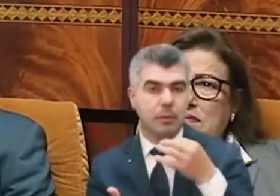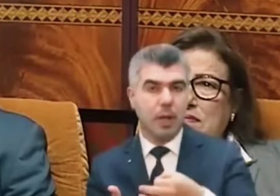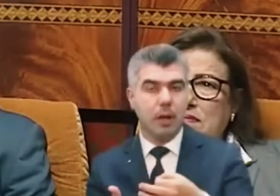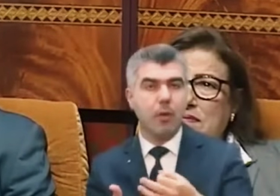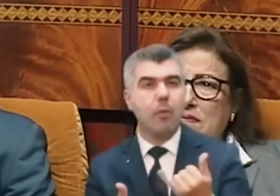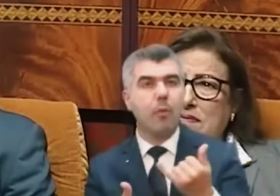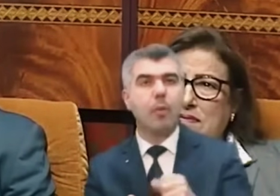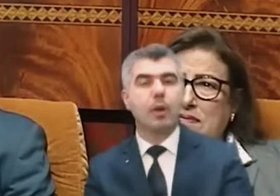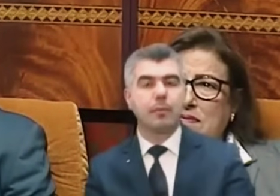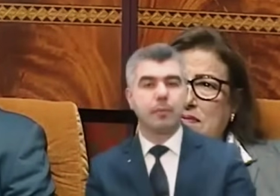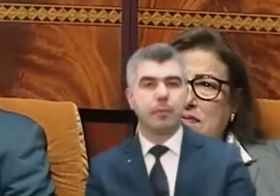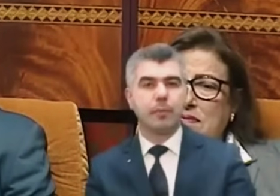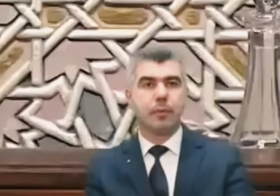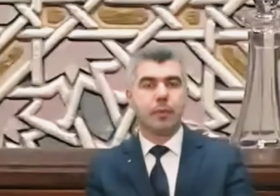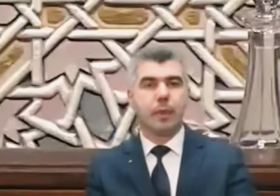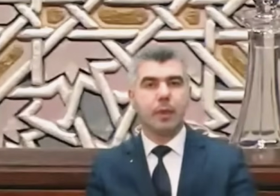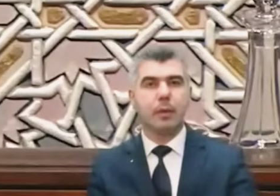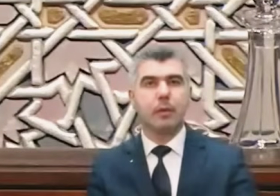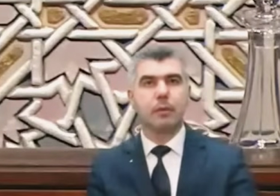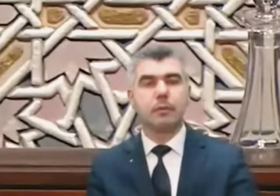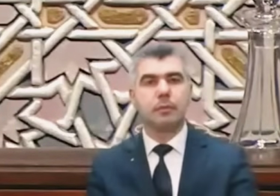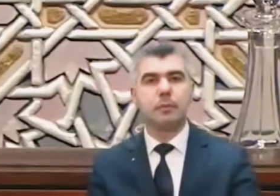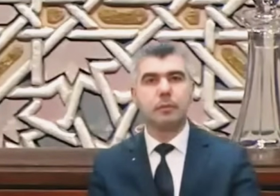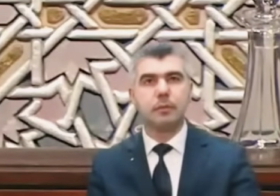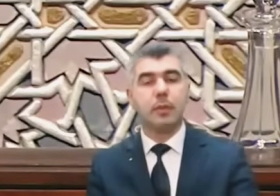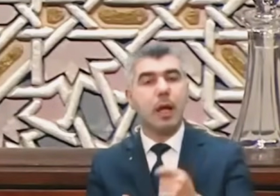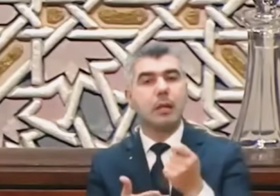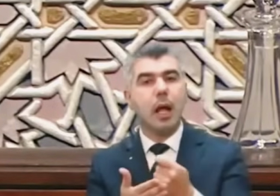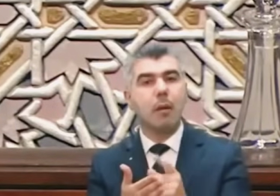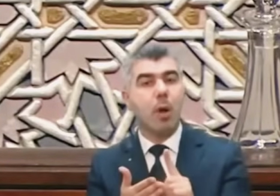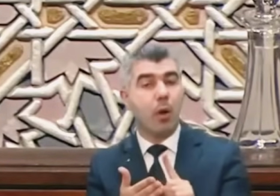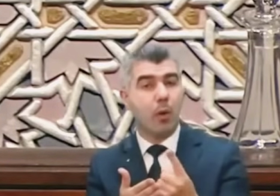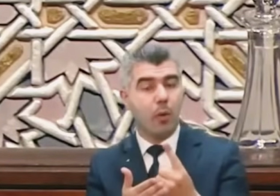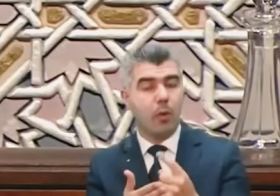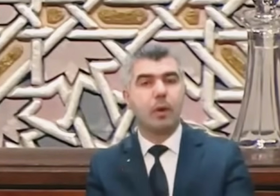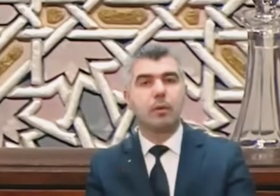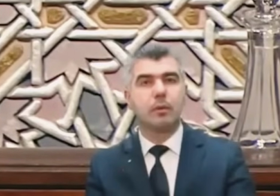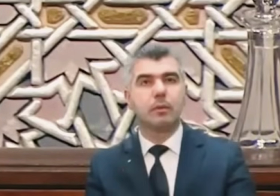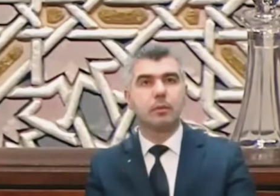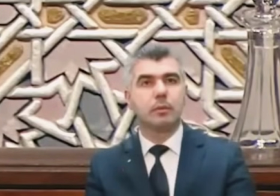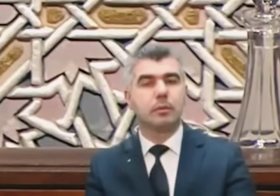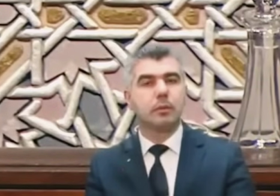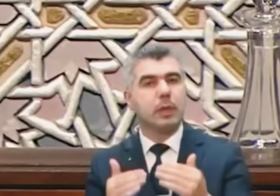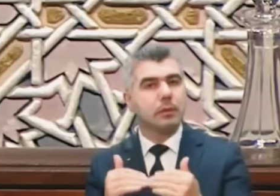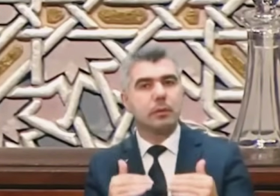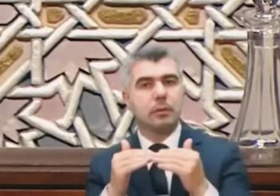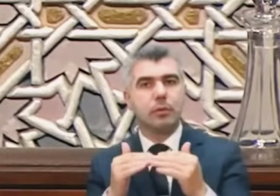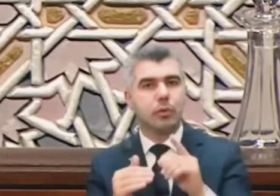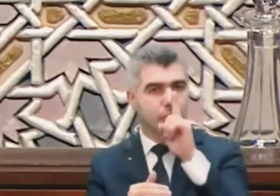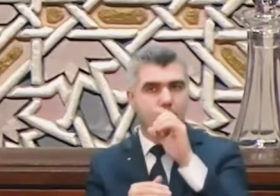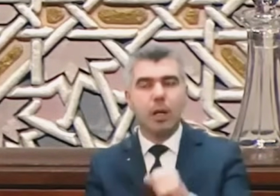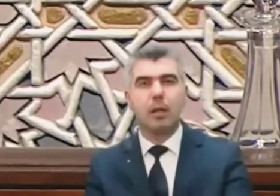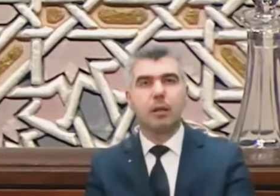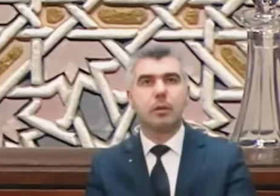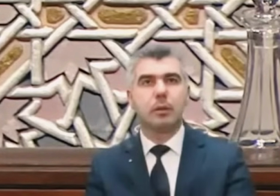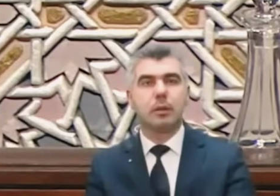تقبل أو ترفض. شكرا. شكرا. طلبكم الأول متطابق مع هذا سنرفعه ديال